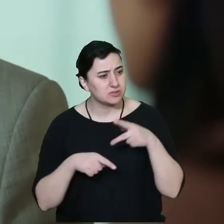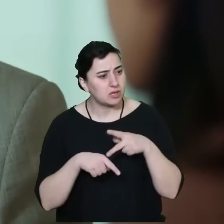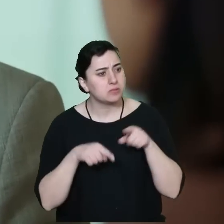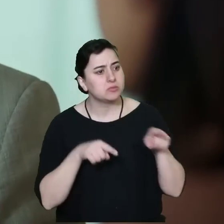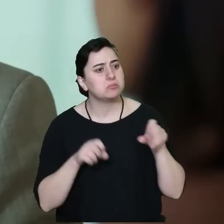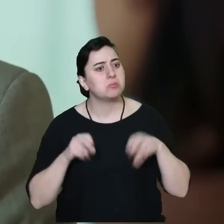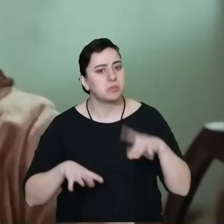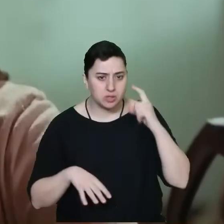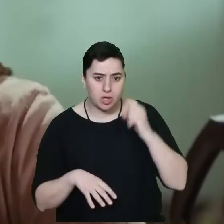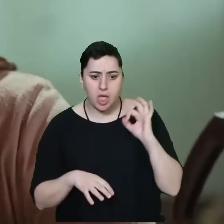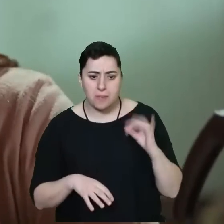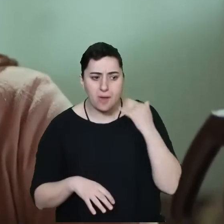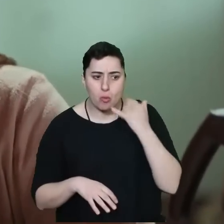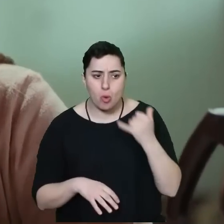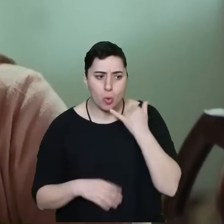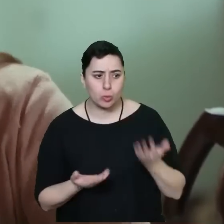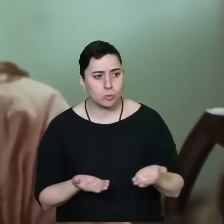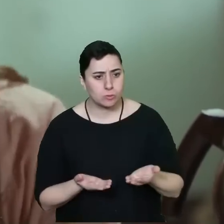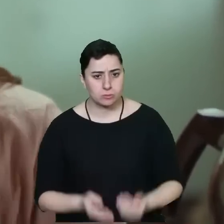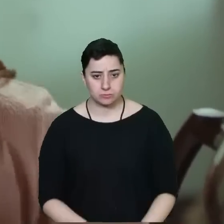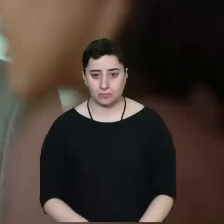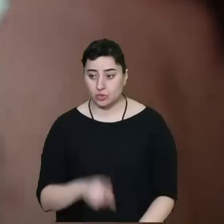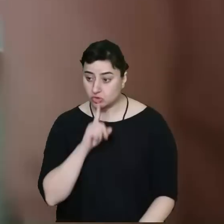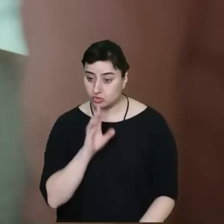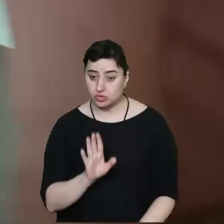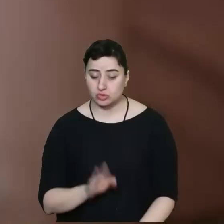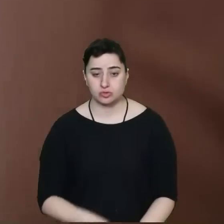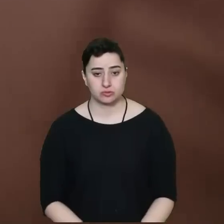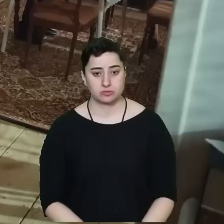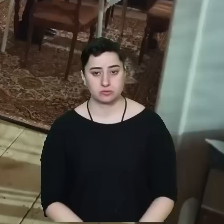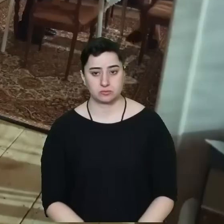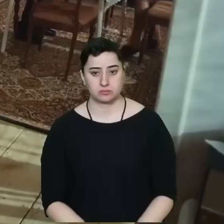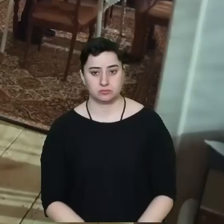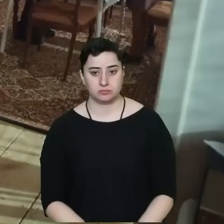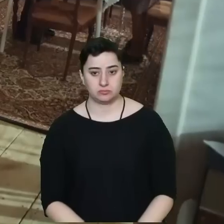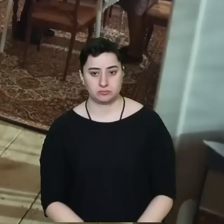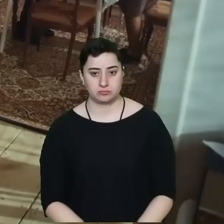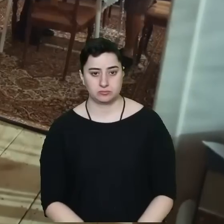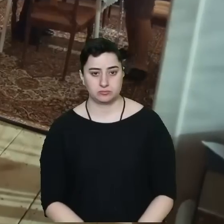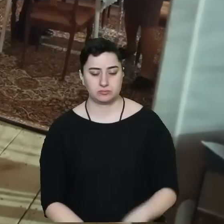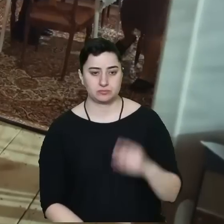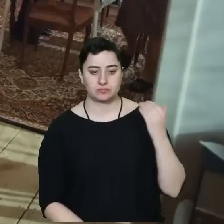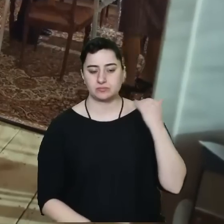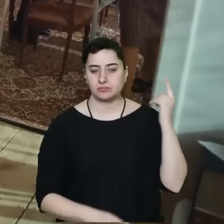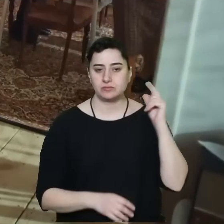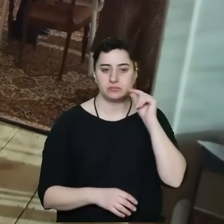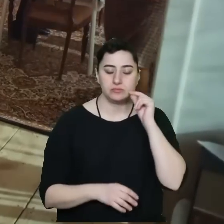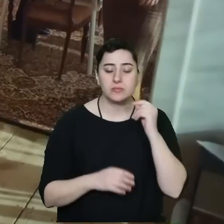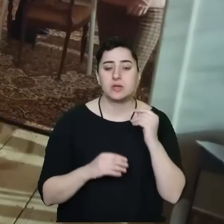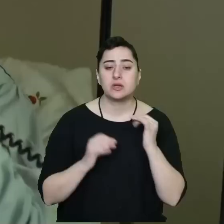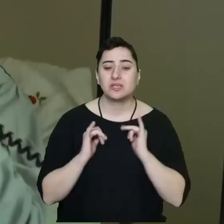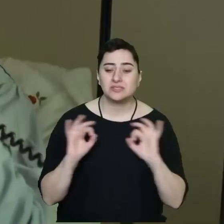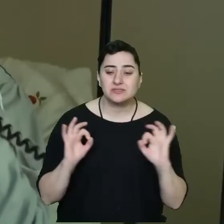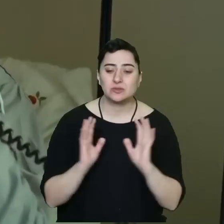gibi değil. Baksana sürekli arayıp duruyor. Hatice kalkıp yürüdü. Rahatsız ediyorum. Kusura